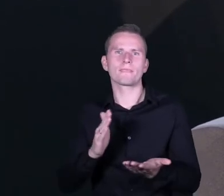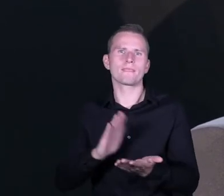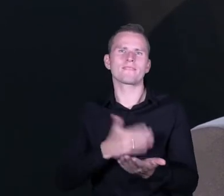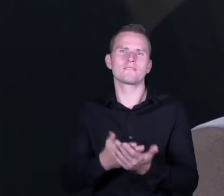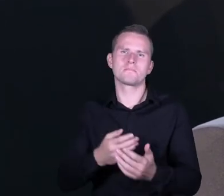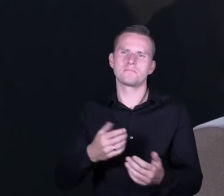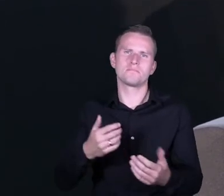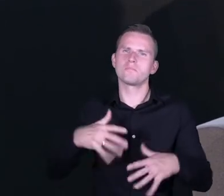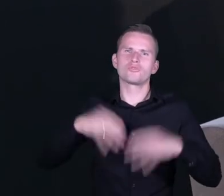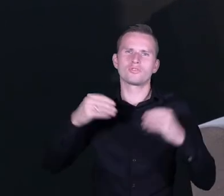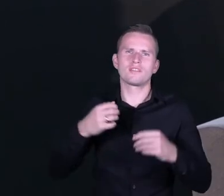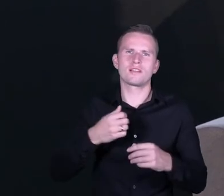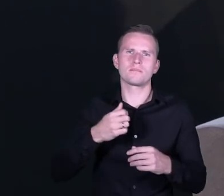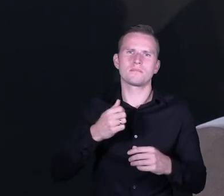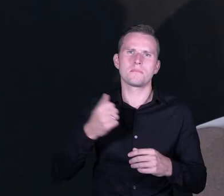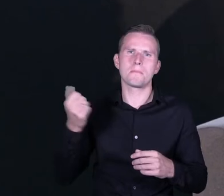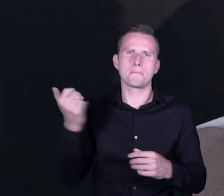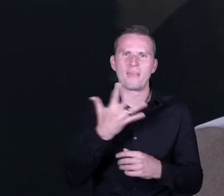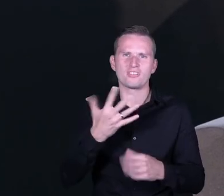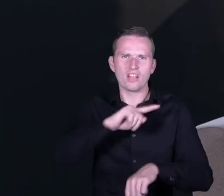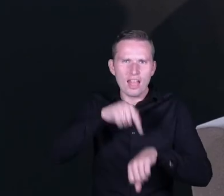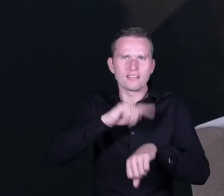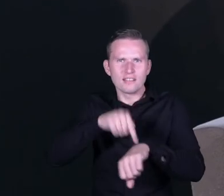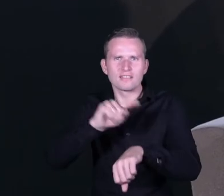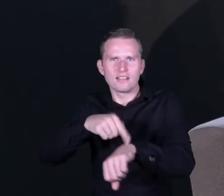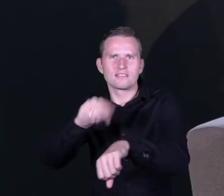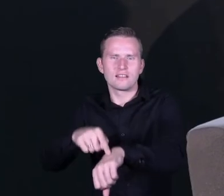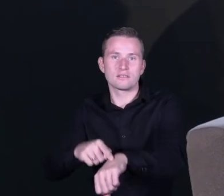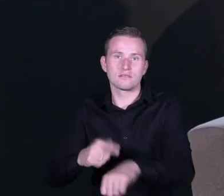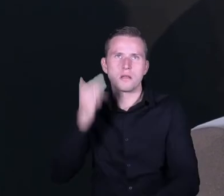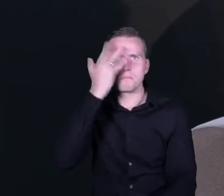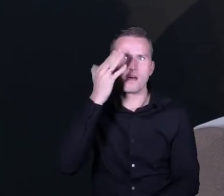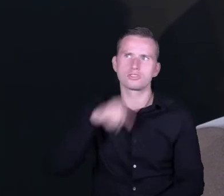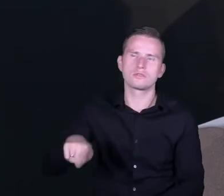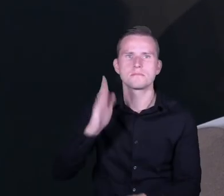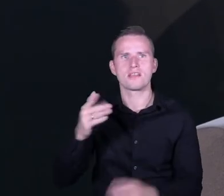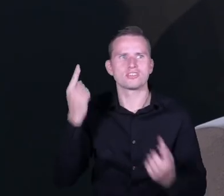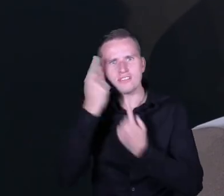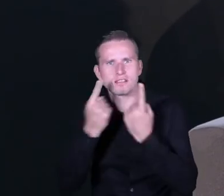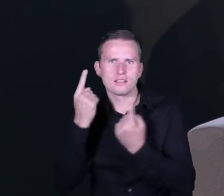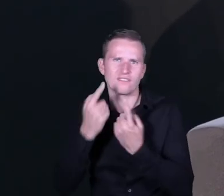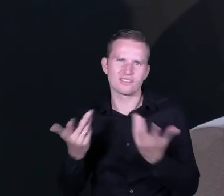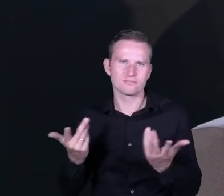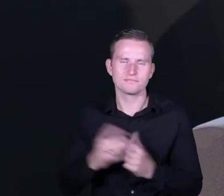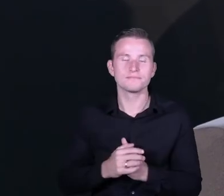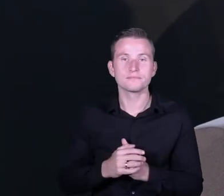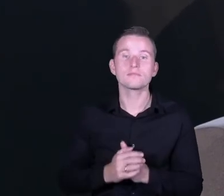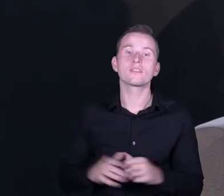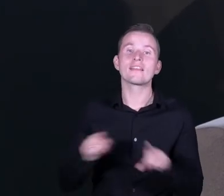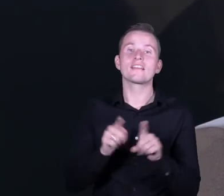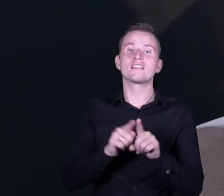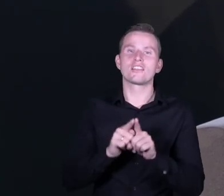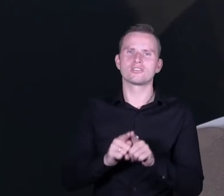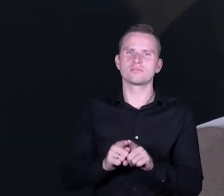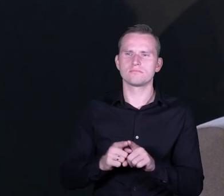lekcjach to nawet nie mogliśmy marzyć, że ktoś będzie się zastanawiał. Z biegiem czasu sami uczniowie pisali,